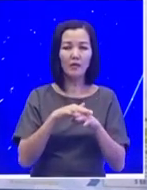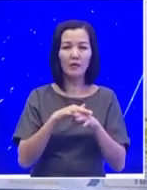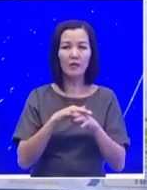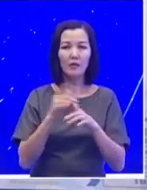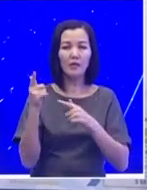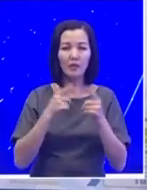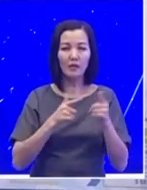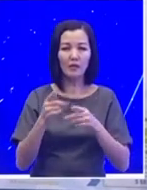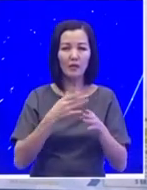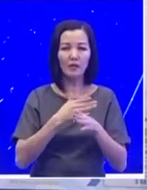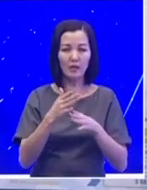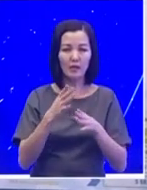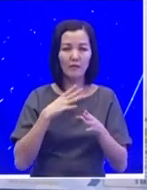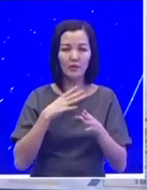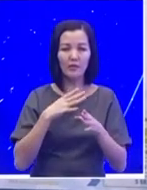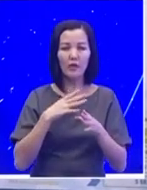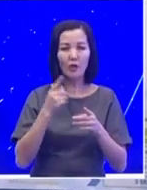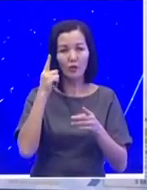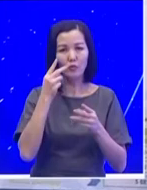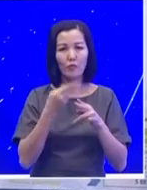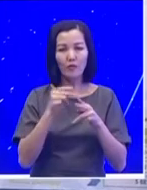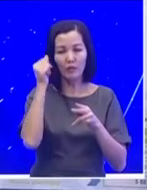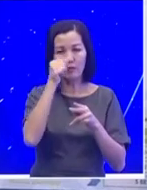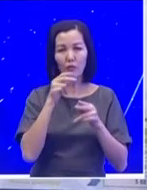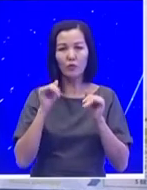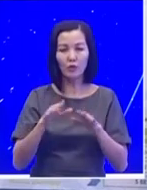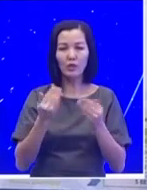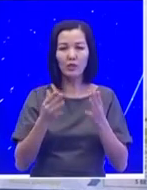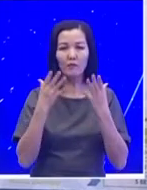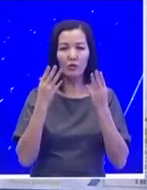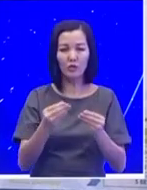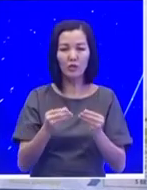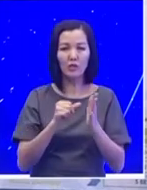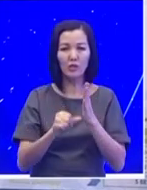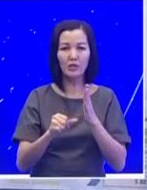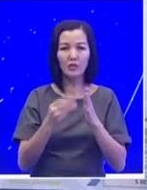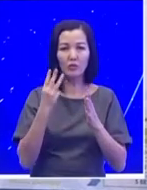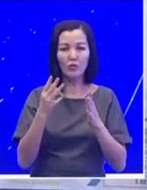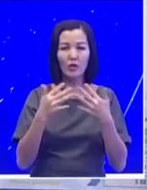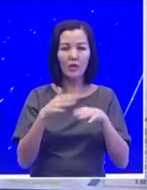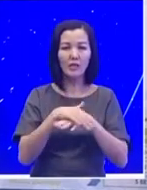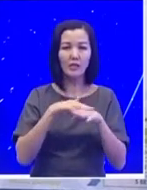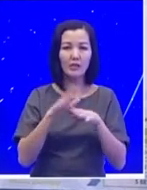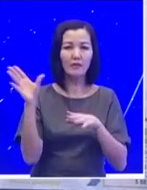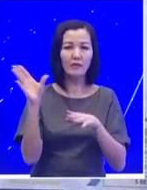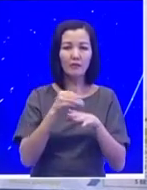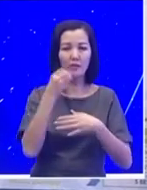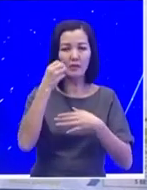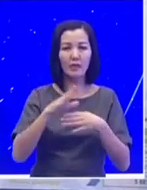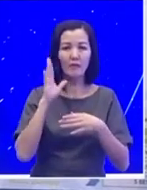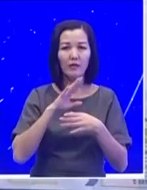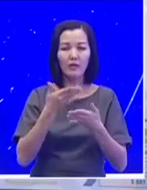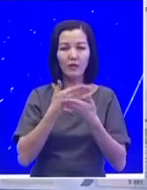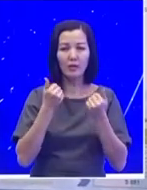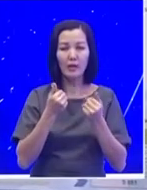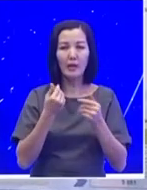Деньги на проведение работ выделены. Думаю, в этом году вопрос решится. На сегодняшний день из 63 населенных пунктов в 7 нет централизованного